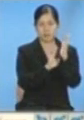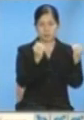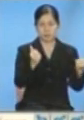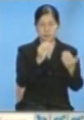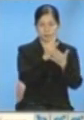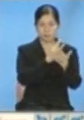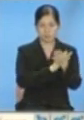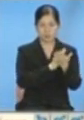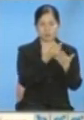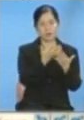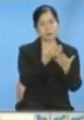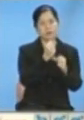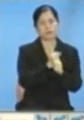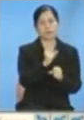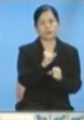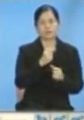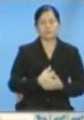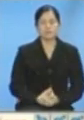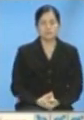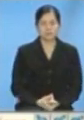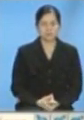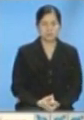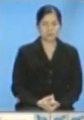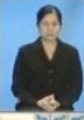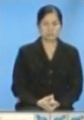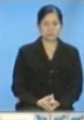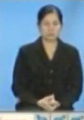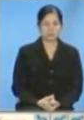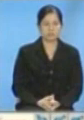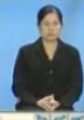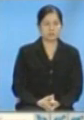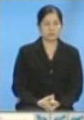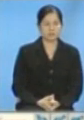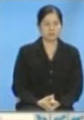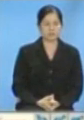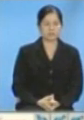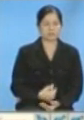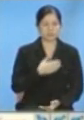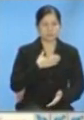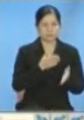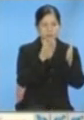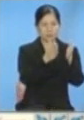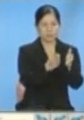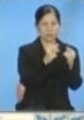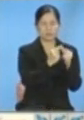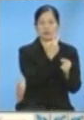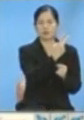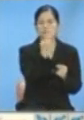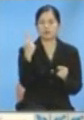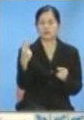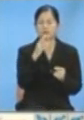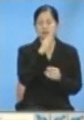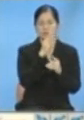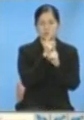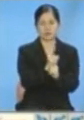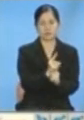ได้ผมให้ท่านฝ่ายละ2ท่านถ้าไม่ดำเนินการตามนี้ผ